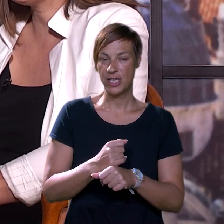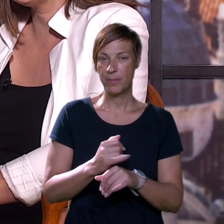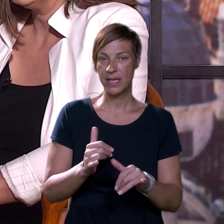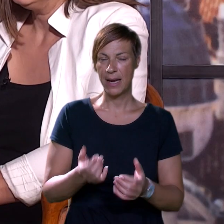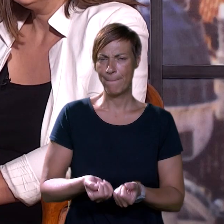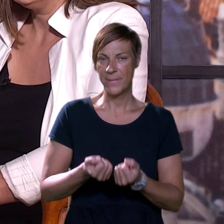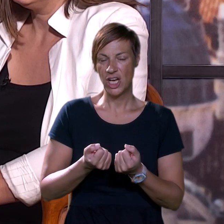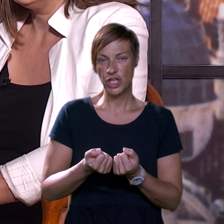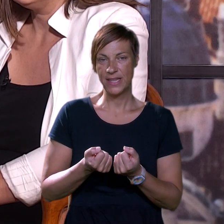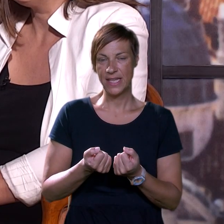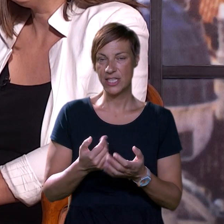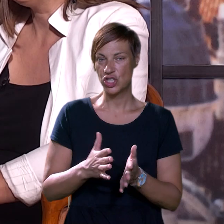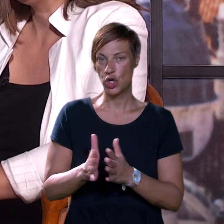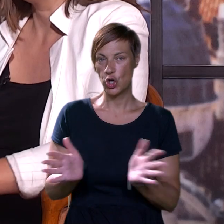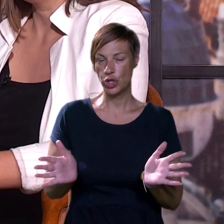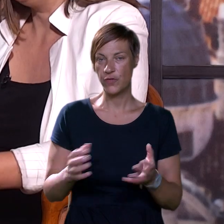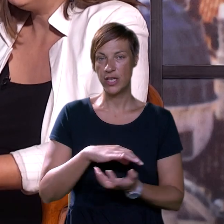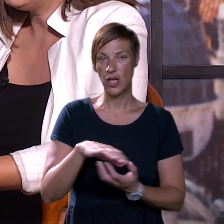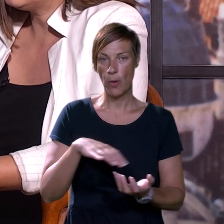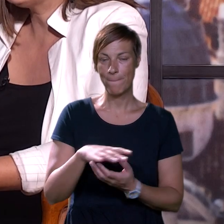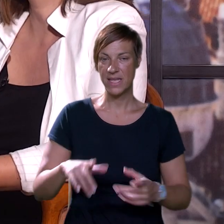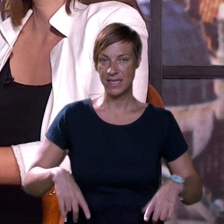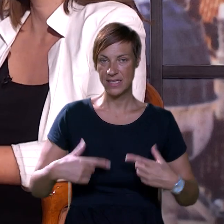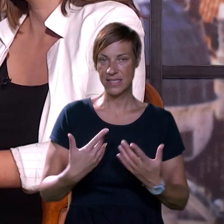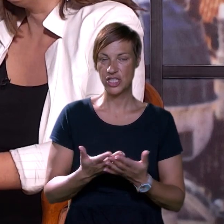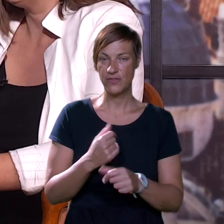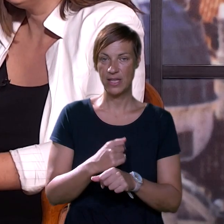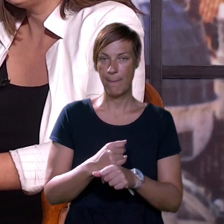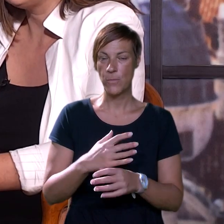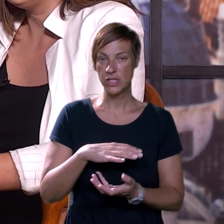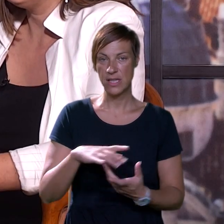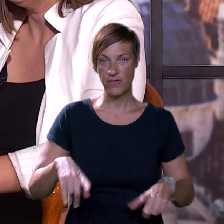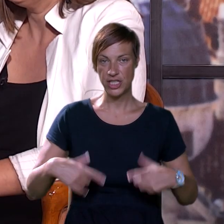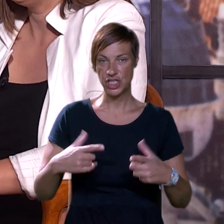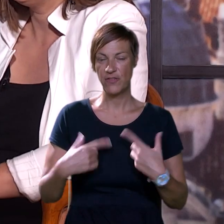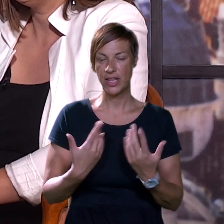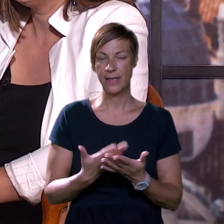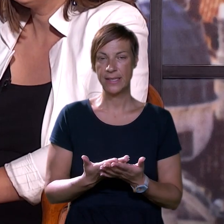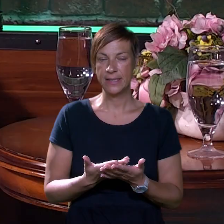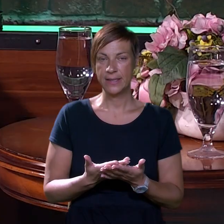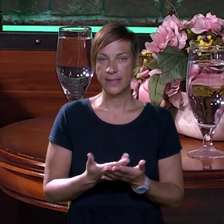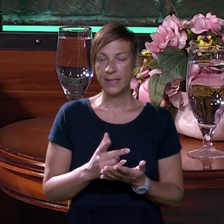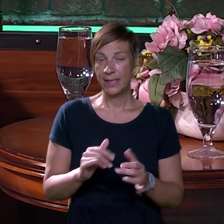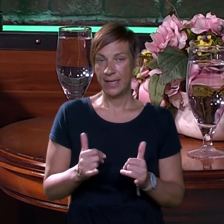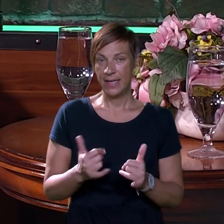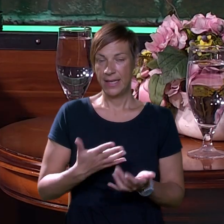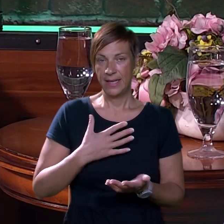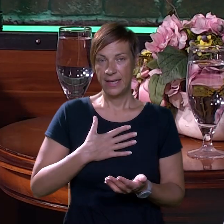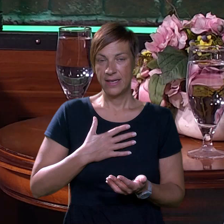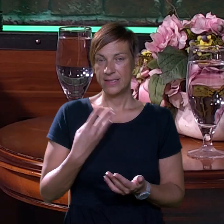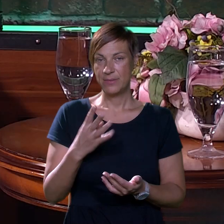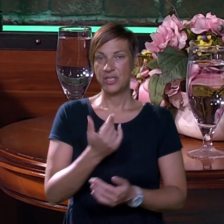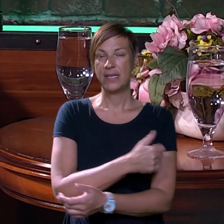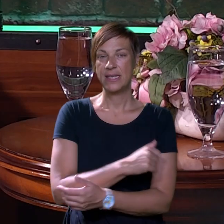bilo teško odvojiti onaj obiteljski život i poslovni život? Pa je, zato što ja